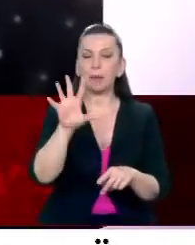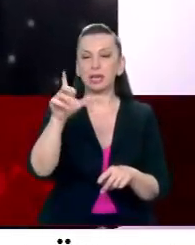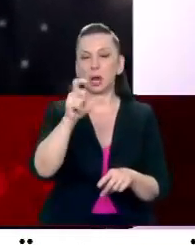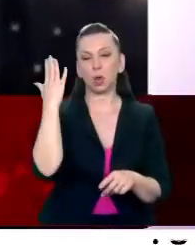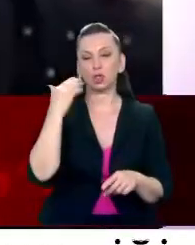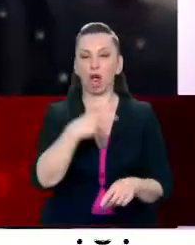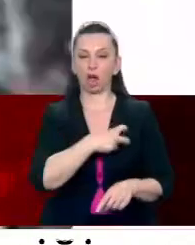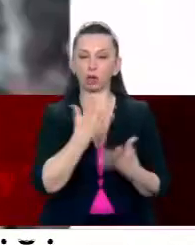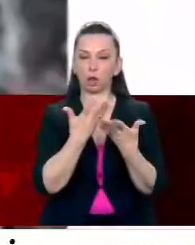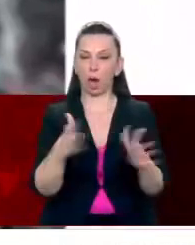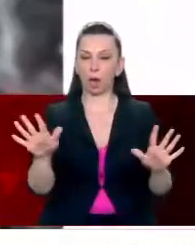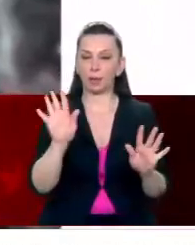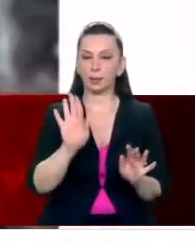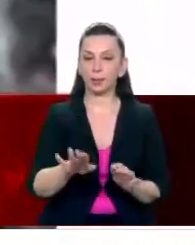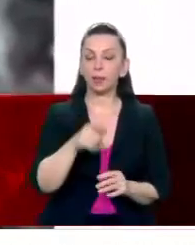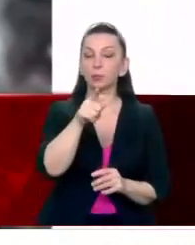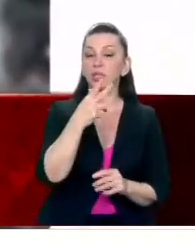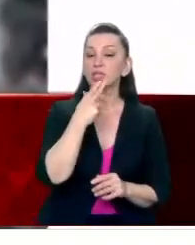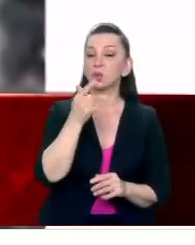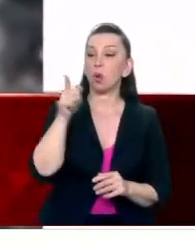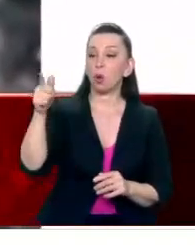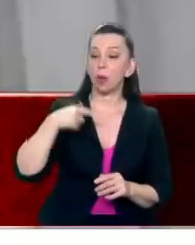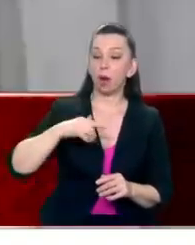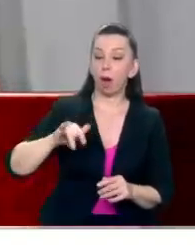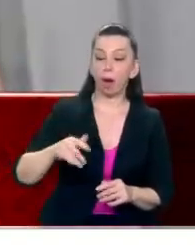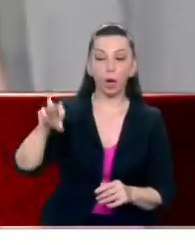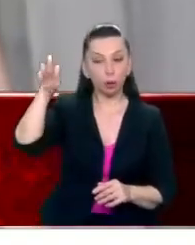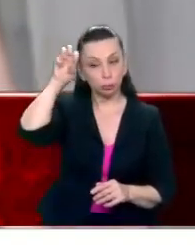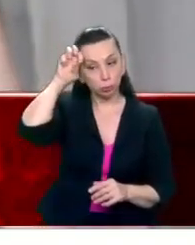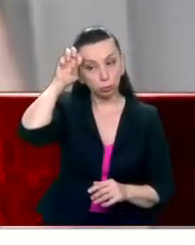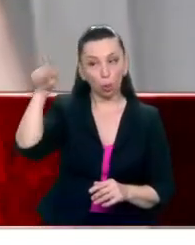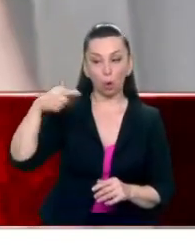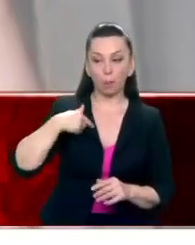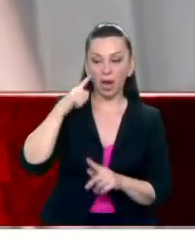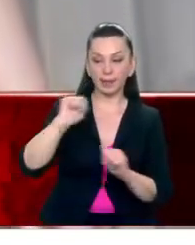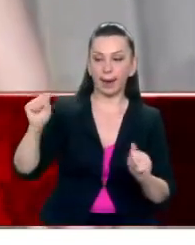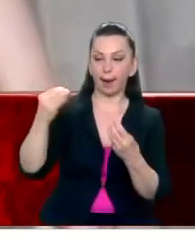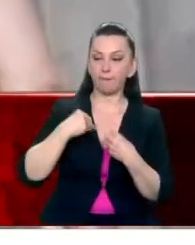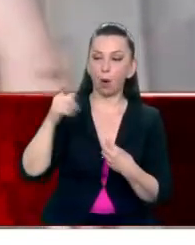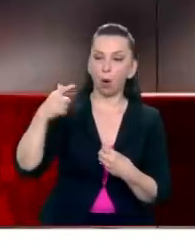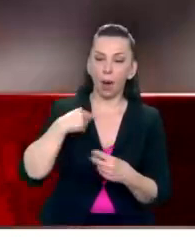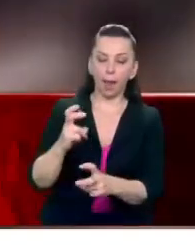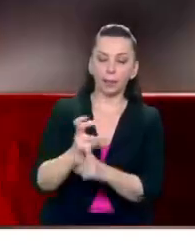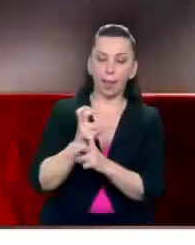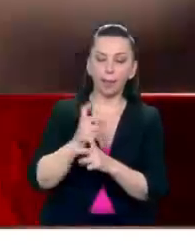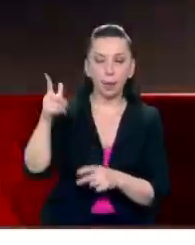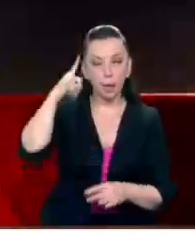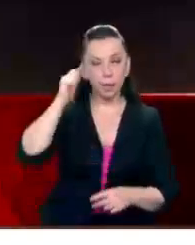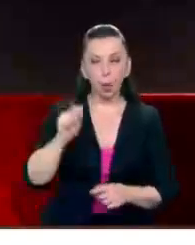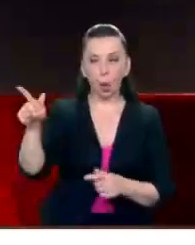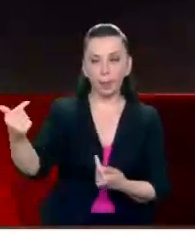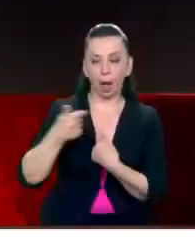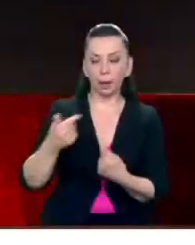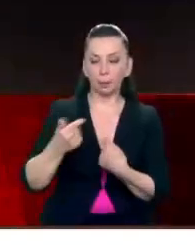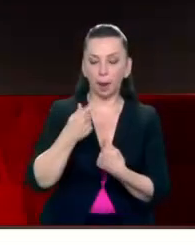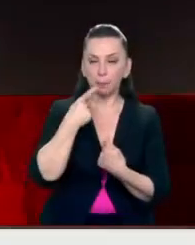yağdı kendisini ağır psikolojik şiddete maruz bıraktığı tehdit ettiği ve ısrarlı takipte bulunduğu gerekçesiyle